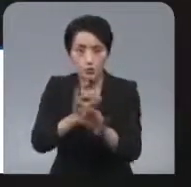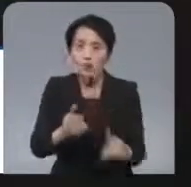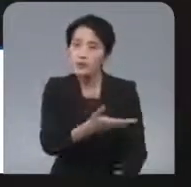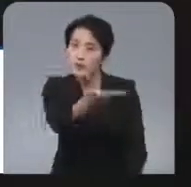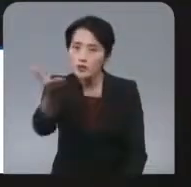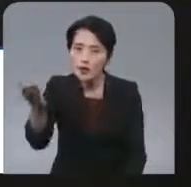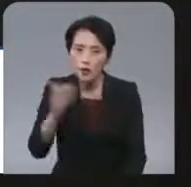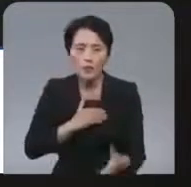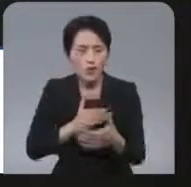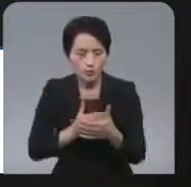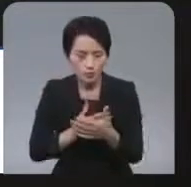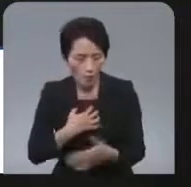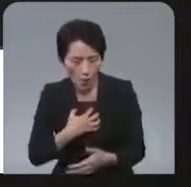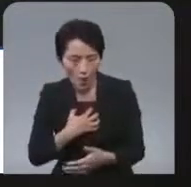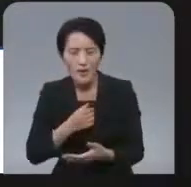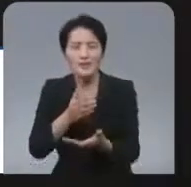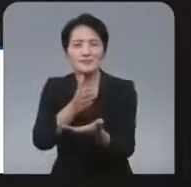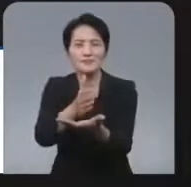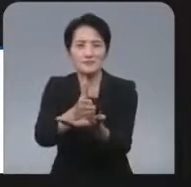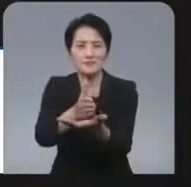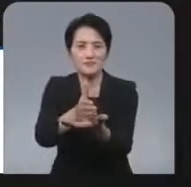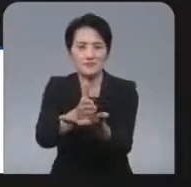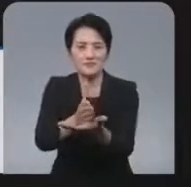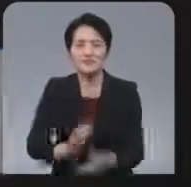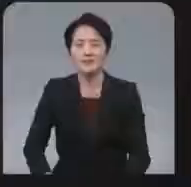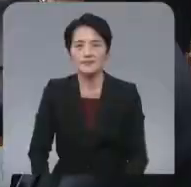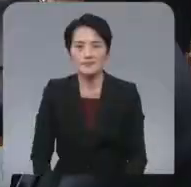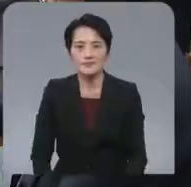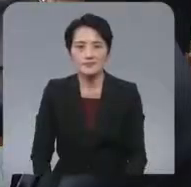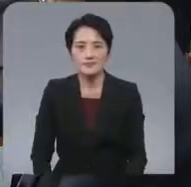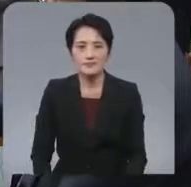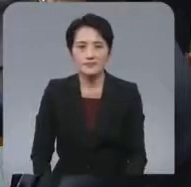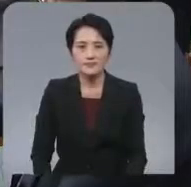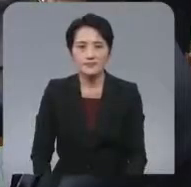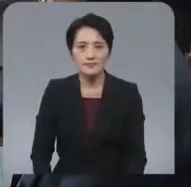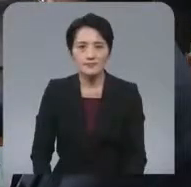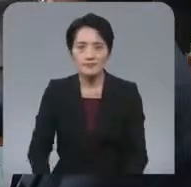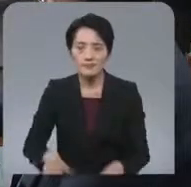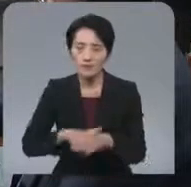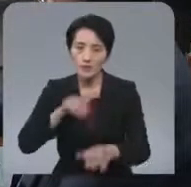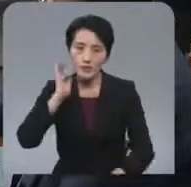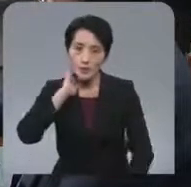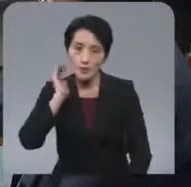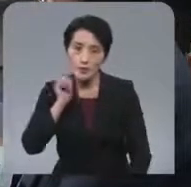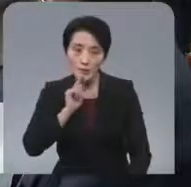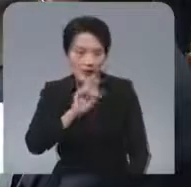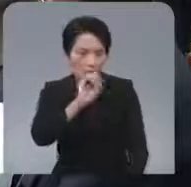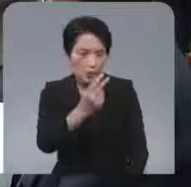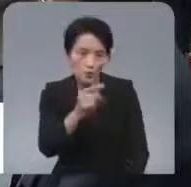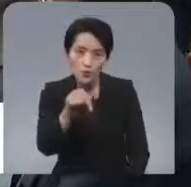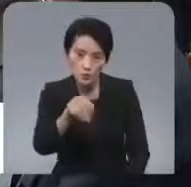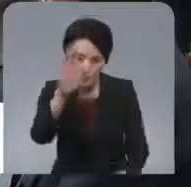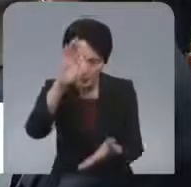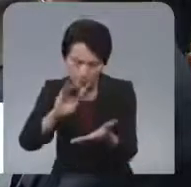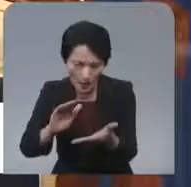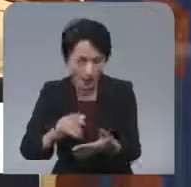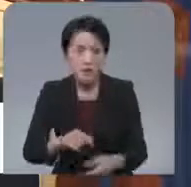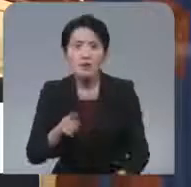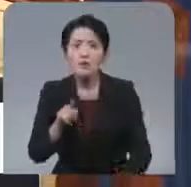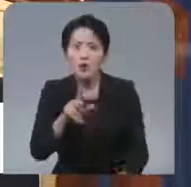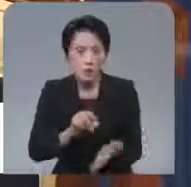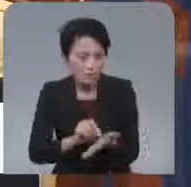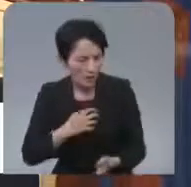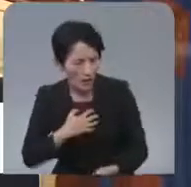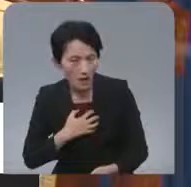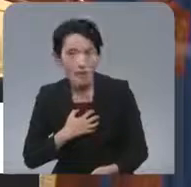данном случае неопределенность цепочки поставь ствола фактором риска который в любой момент может оказать отрицательное влияние на